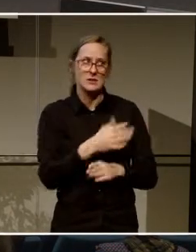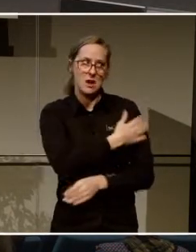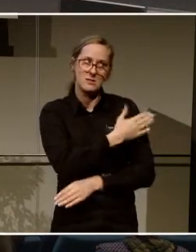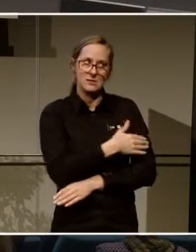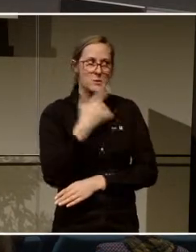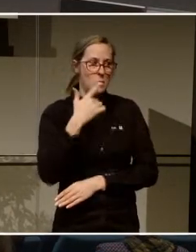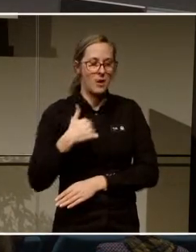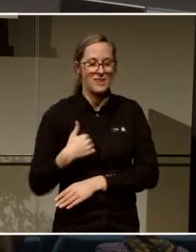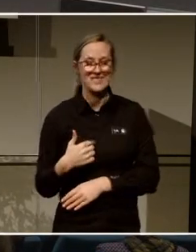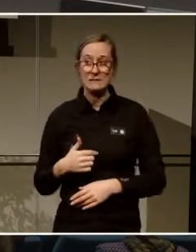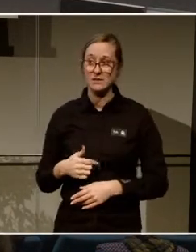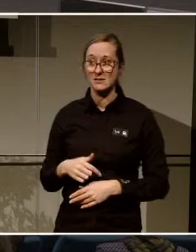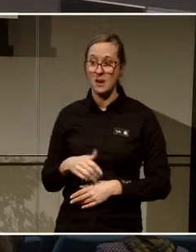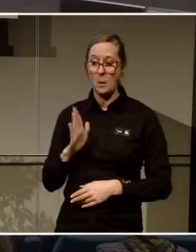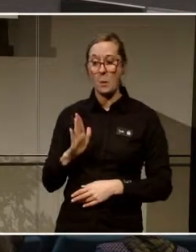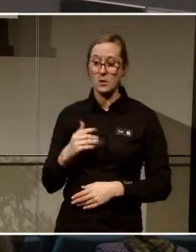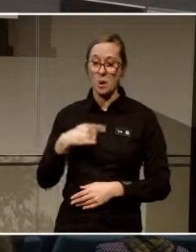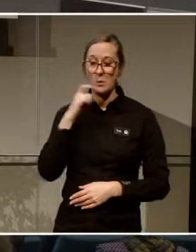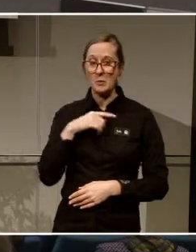menar, vi är väl...